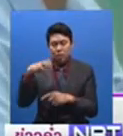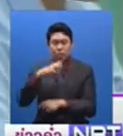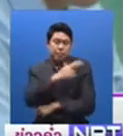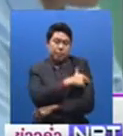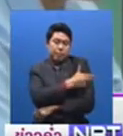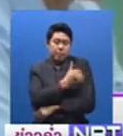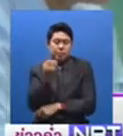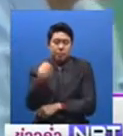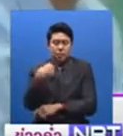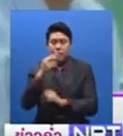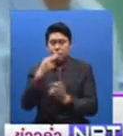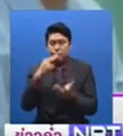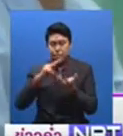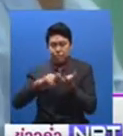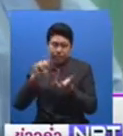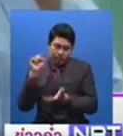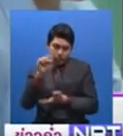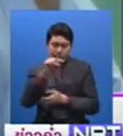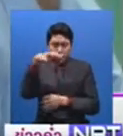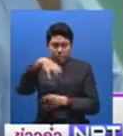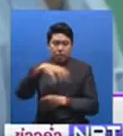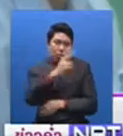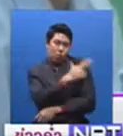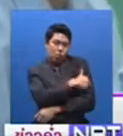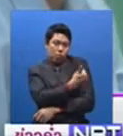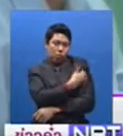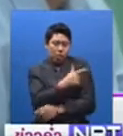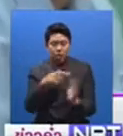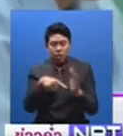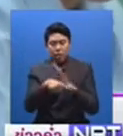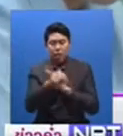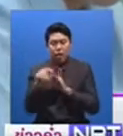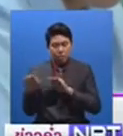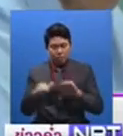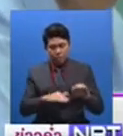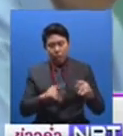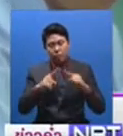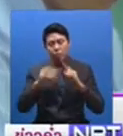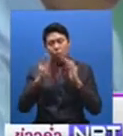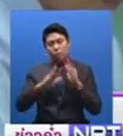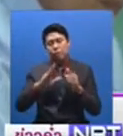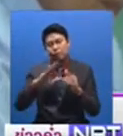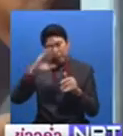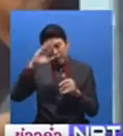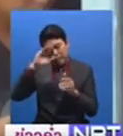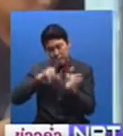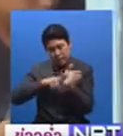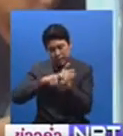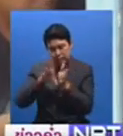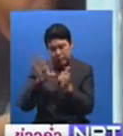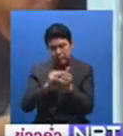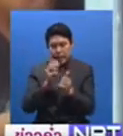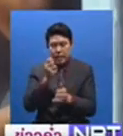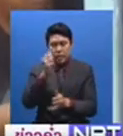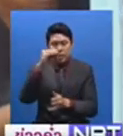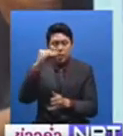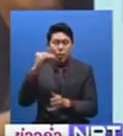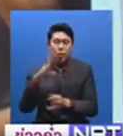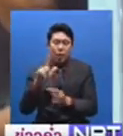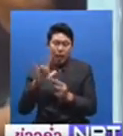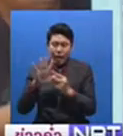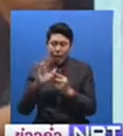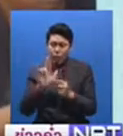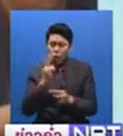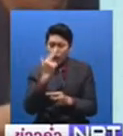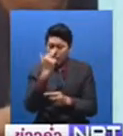จังหวัดตราชได้ออกหนังสือสั่งการให้โรงพยาบาลตราชเตรียมความพร้อมรองรับการรักษาผู้ติดเชื้ออีโบล่าที่มีคนเข้าข่ายเฝ้าระวังและ